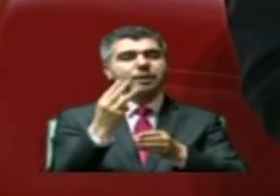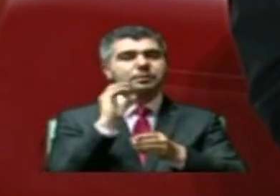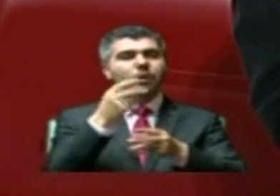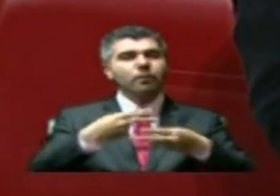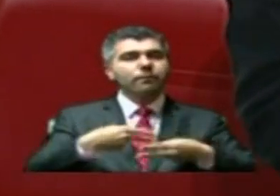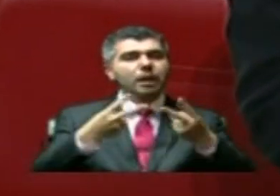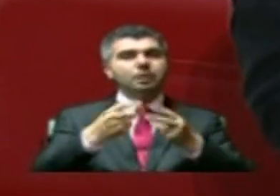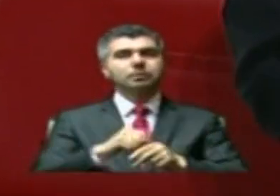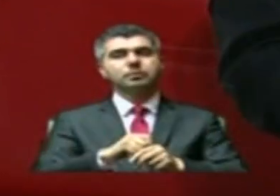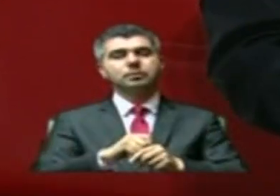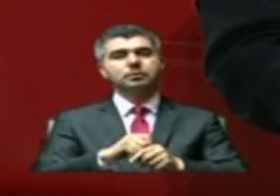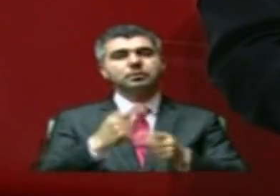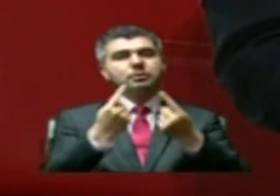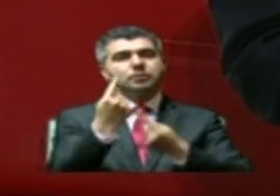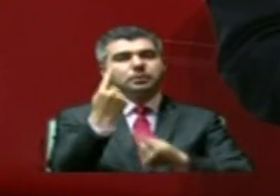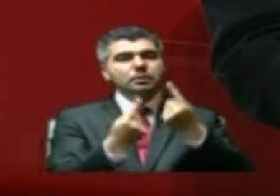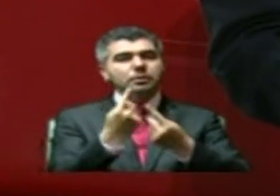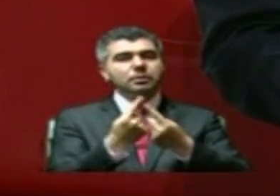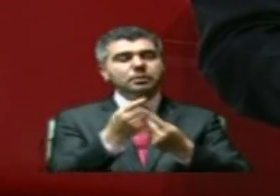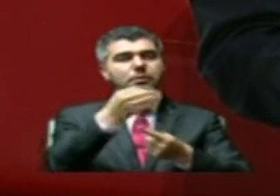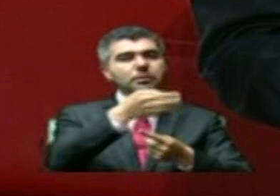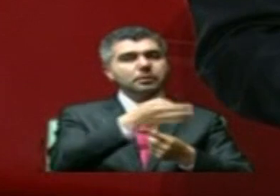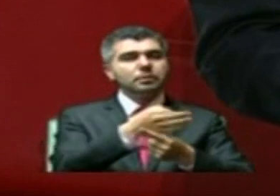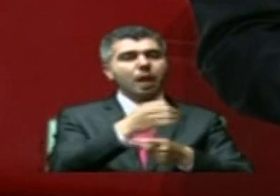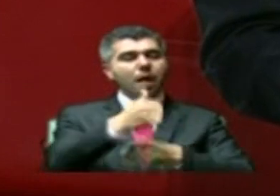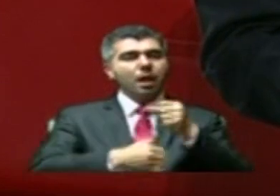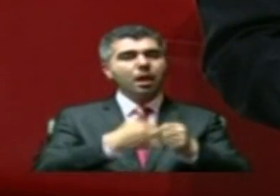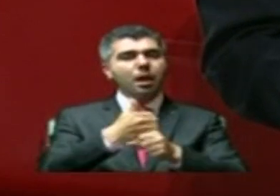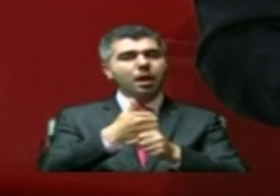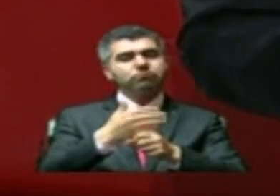انطلق وبدا كيحقق نتائج لأنه انطلق هذه سنوات،